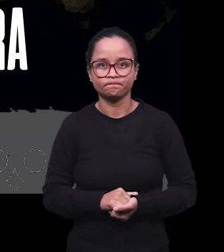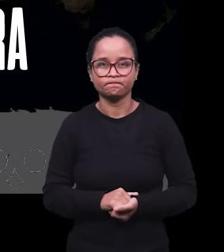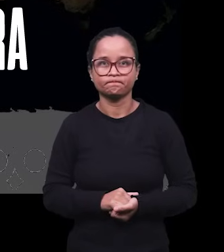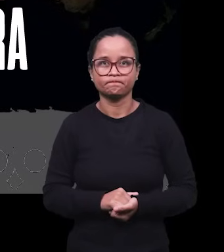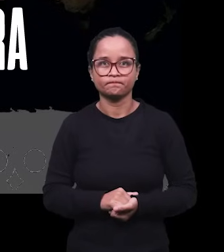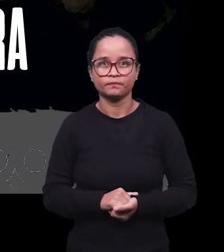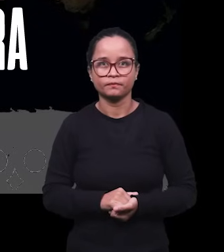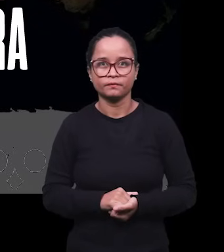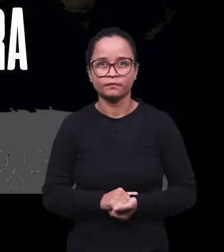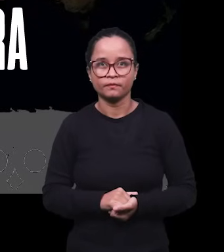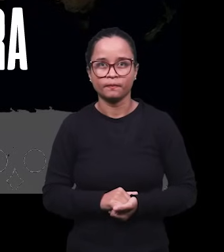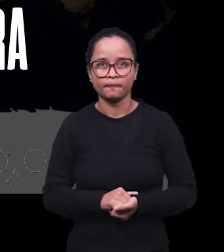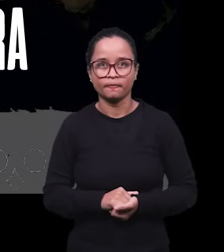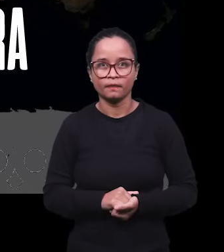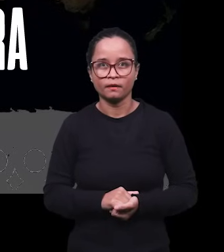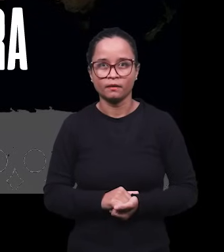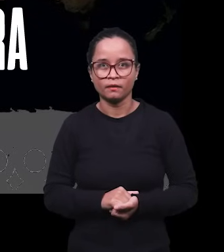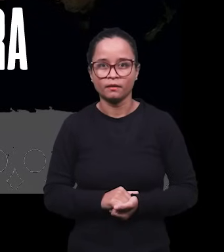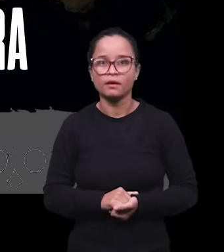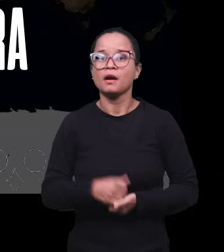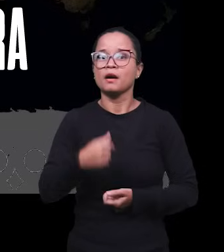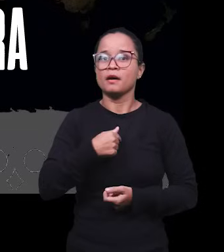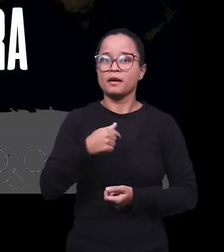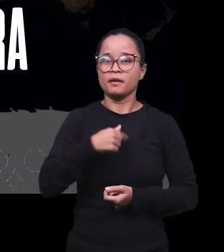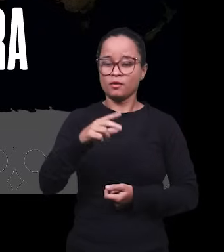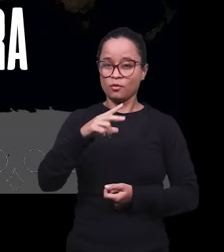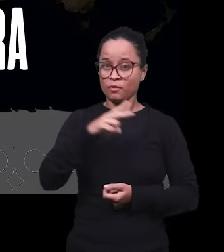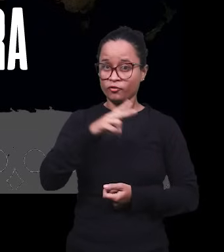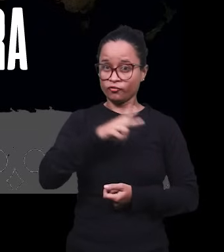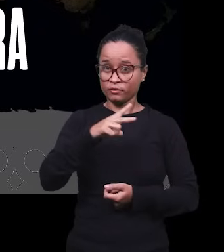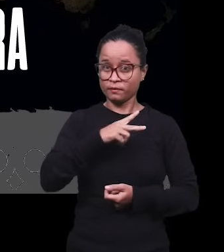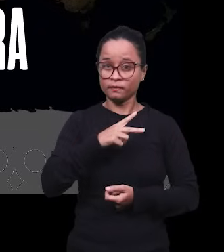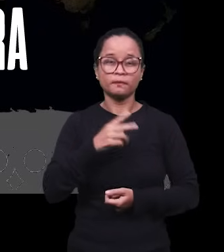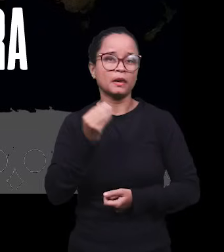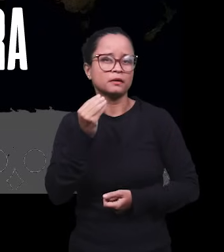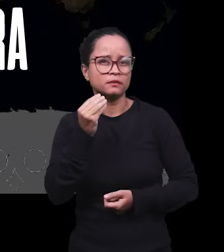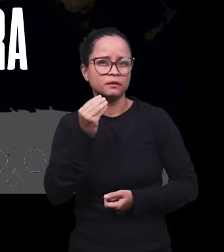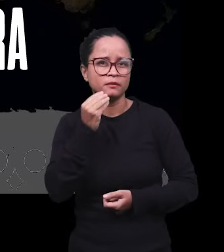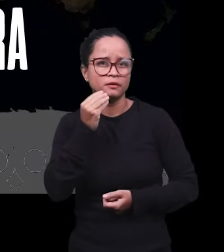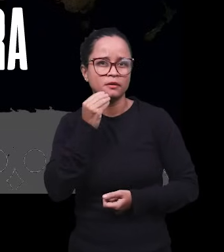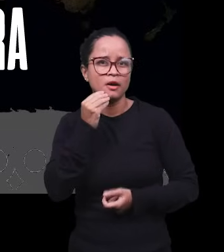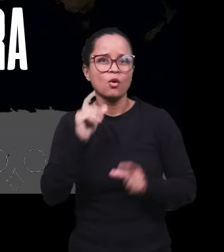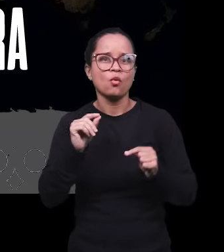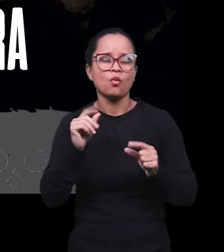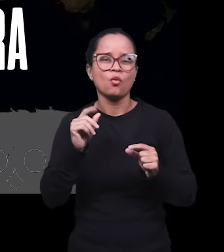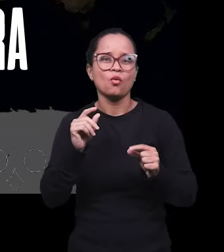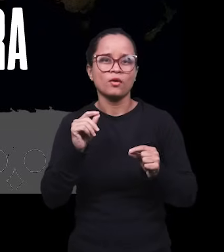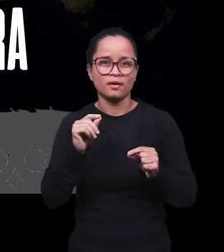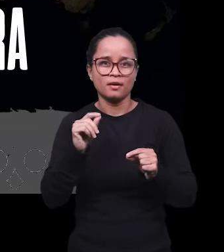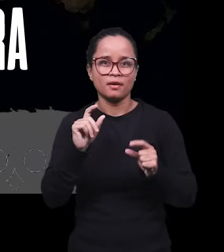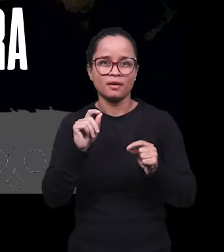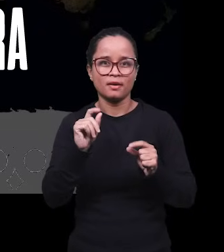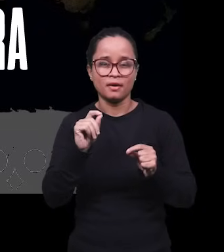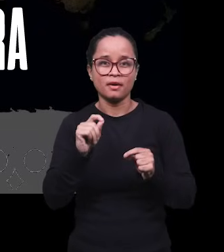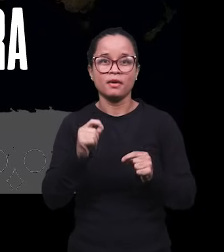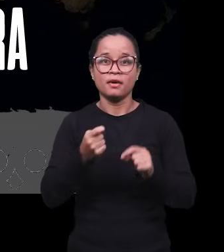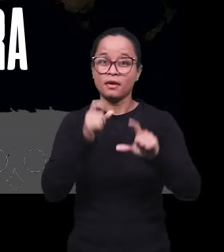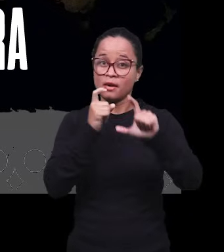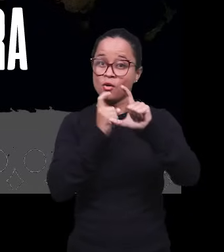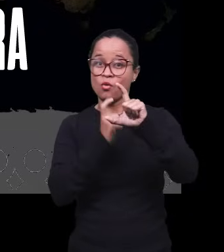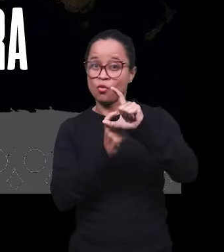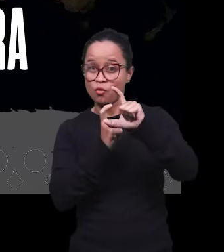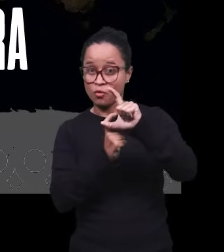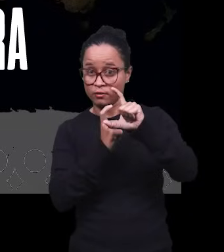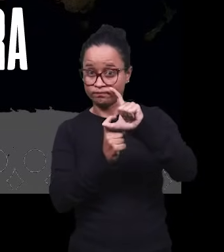коммунизм. E eu pessoalmente já experimentei o que é comunismo. Мой отец был руководителем